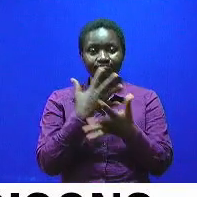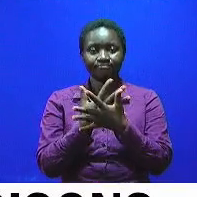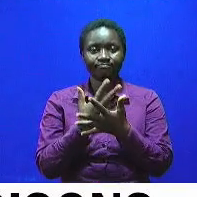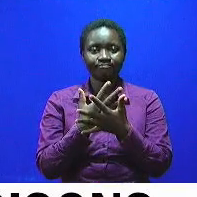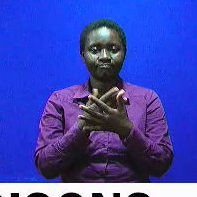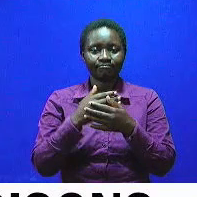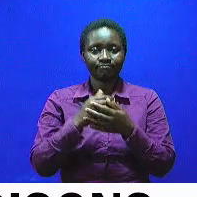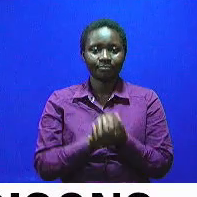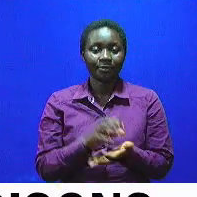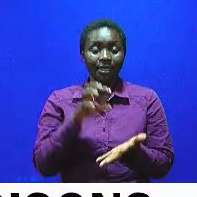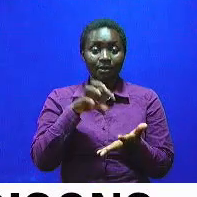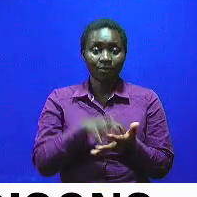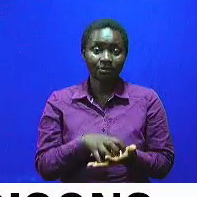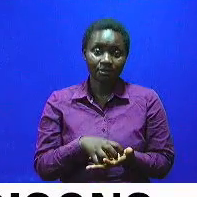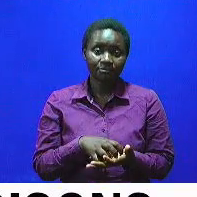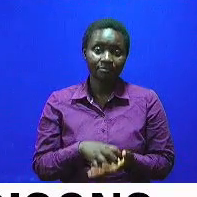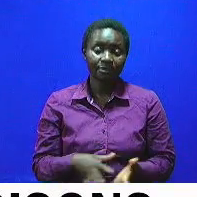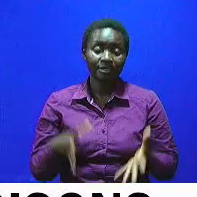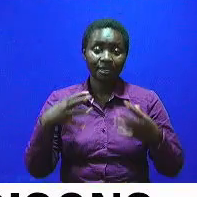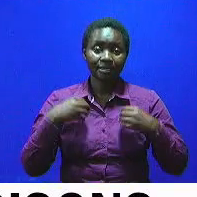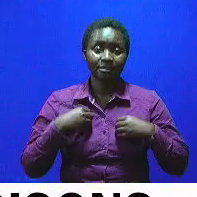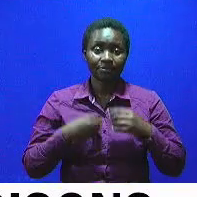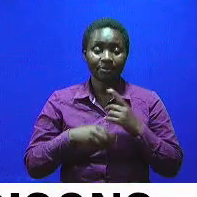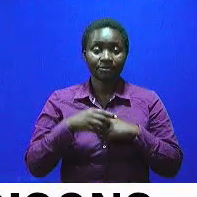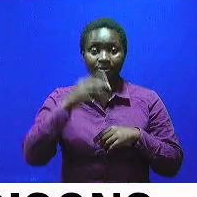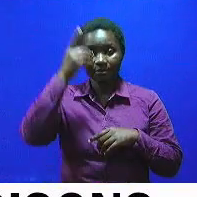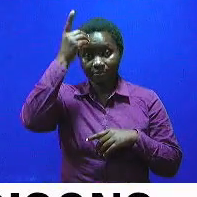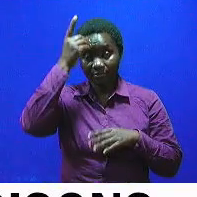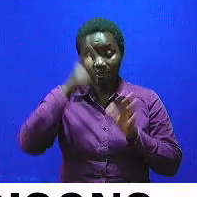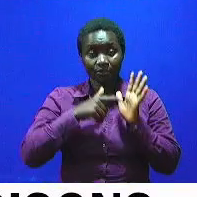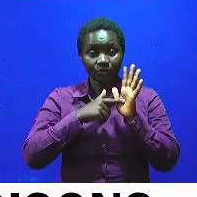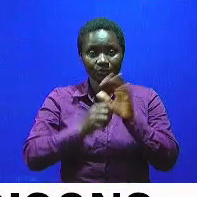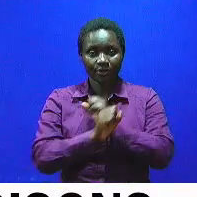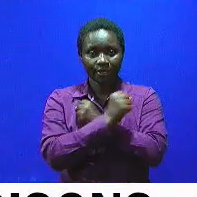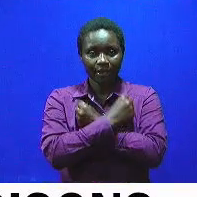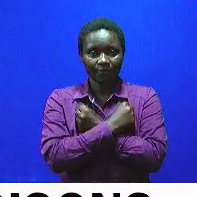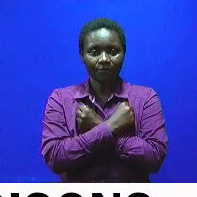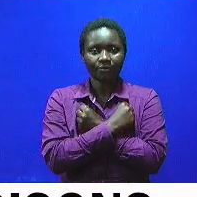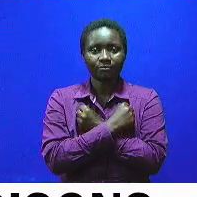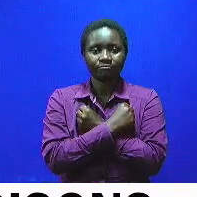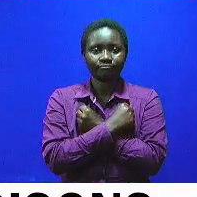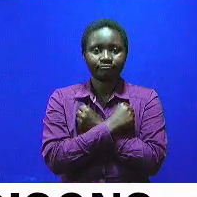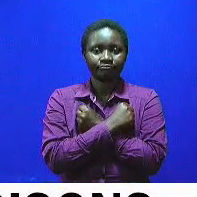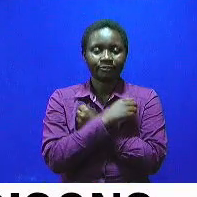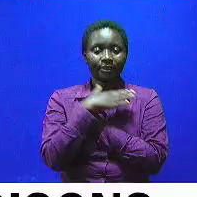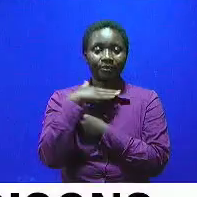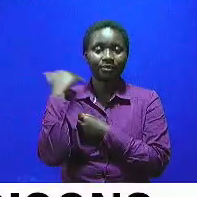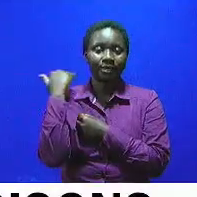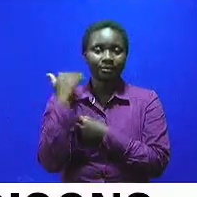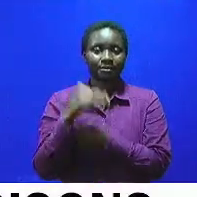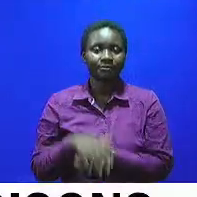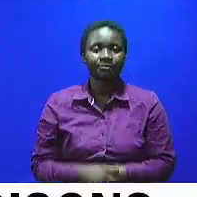na kwenye kiabu na nkuba nchira na bare ase binyuro na kuba oro kia obu ganchani korende tari kuba unereria